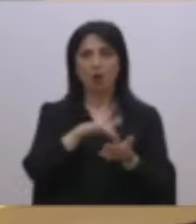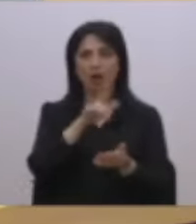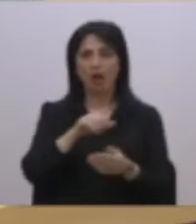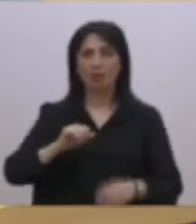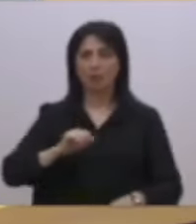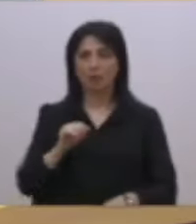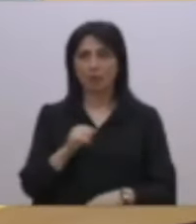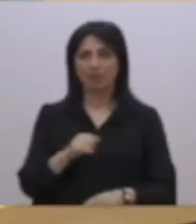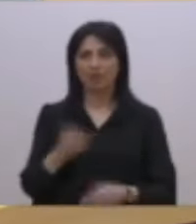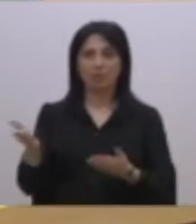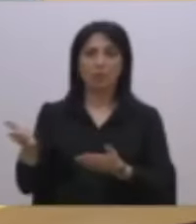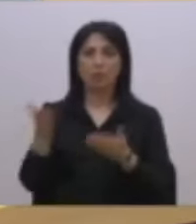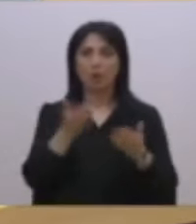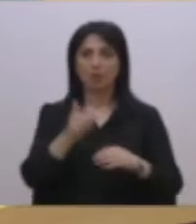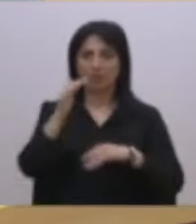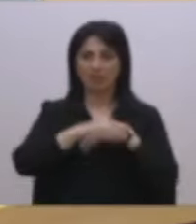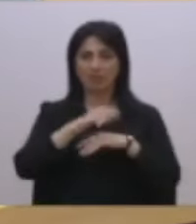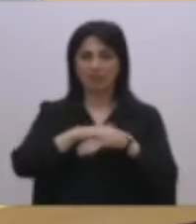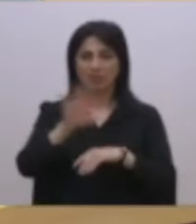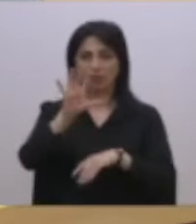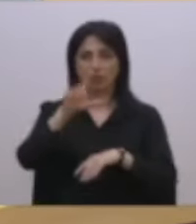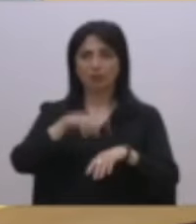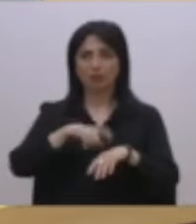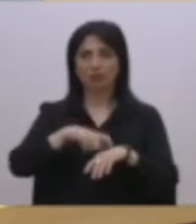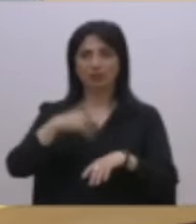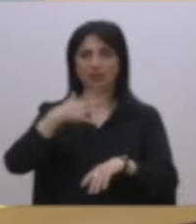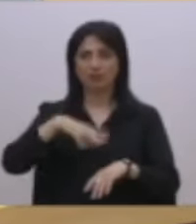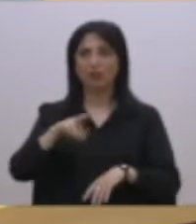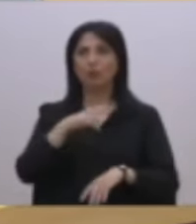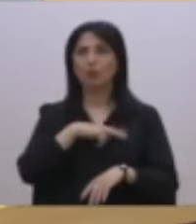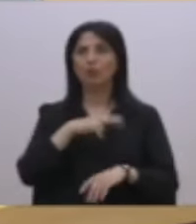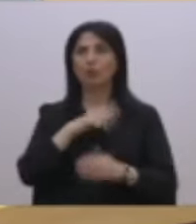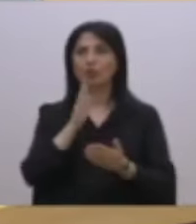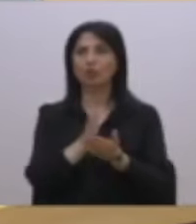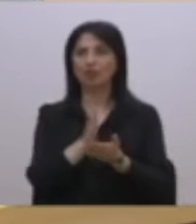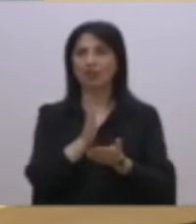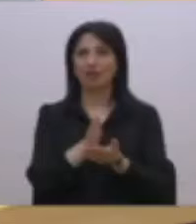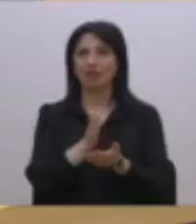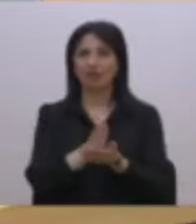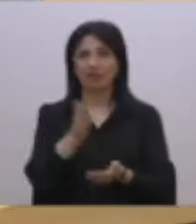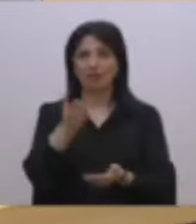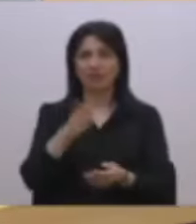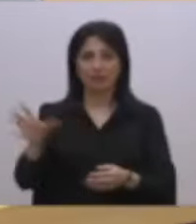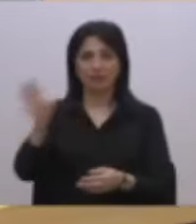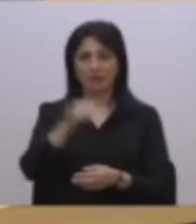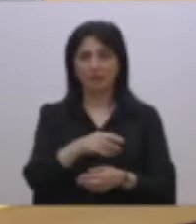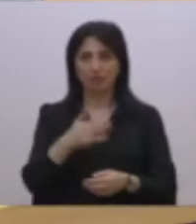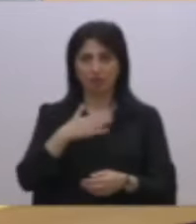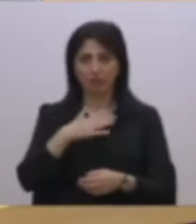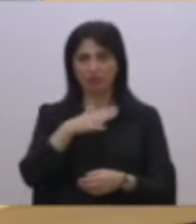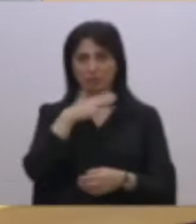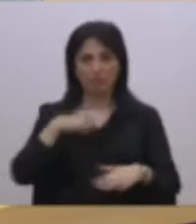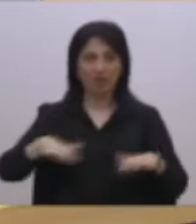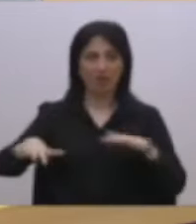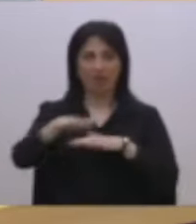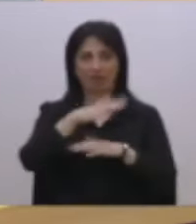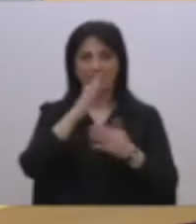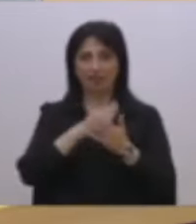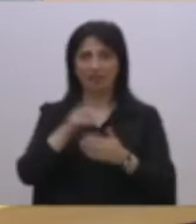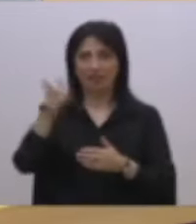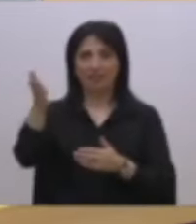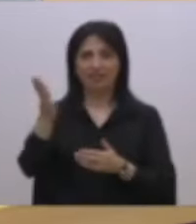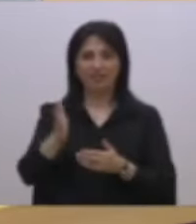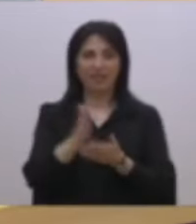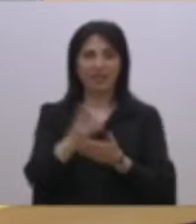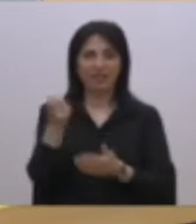მეგობრებო, მოგზანდით საღამოს 5 საათზე საქართველოს პარლამენტთან, რომ ერთად უთხრათ ყველას, რომ ჩვენ ბევრნი ვართ. ესენი